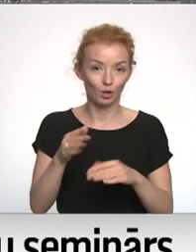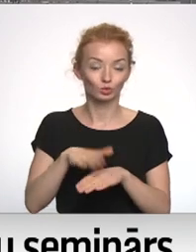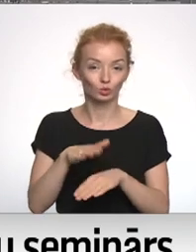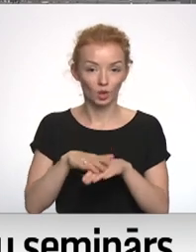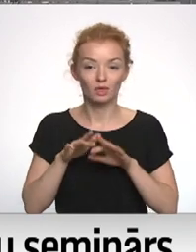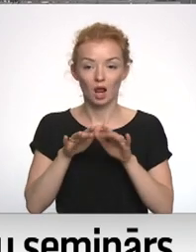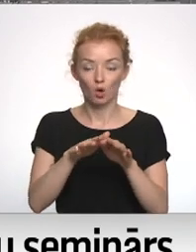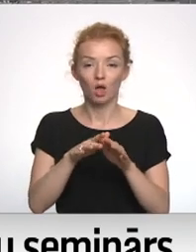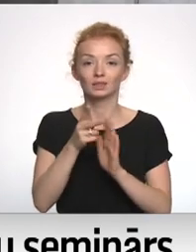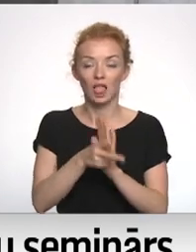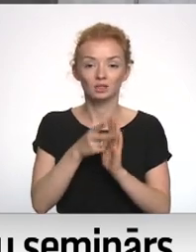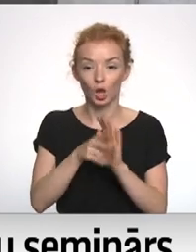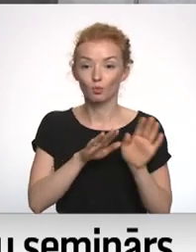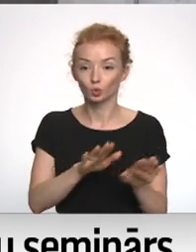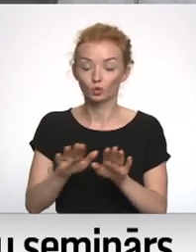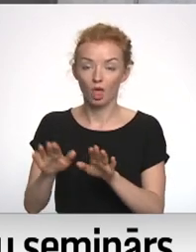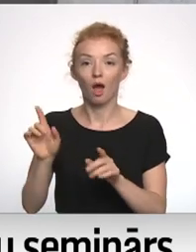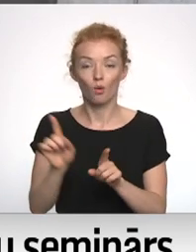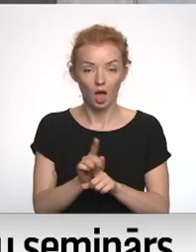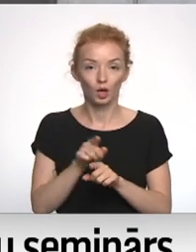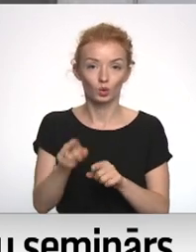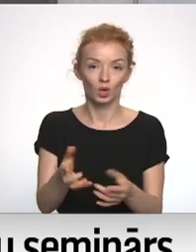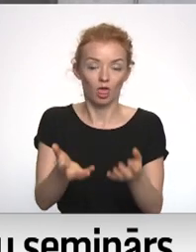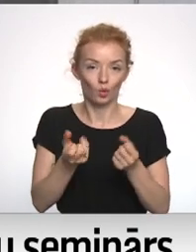darbojās dzelzceļa muzejā, kas atkal ļauj gūt